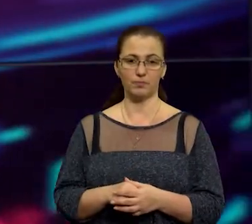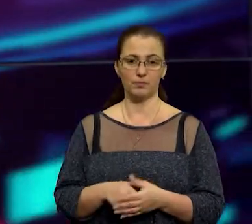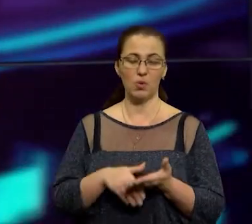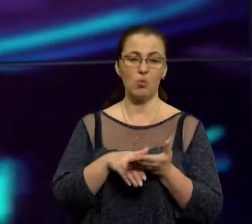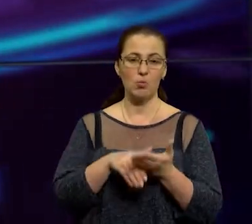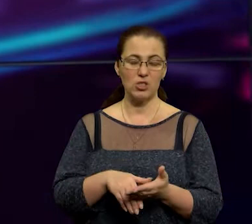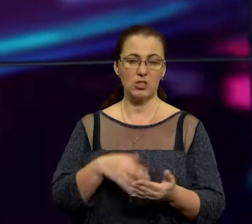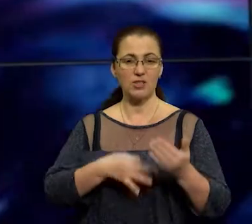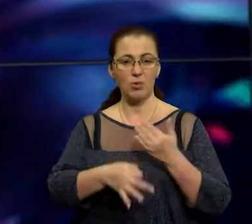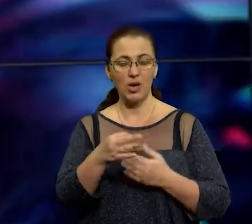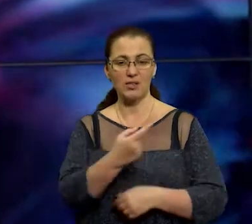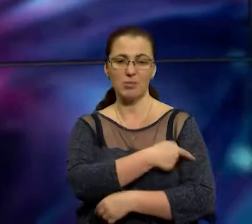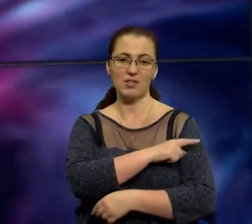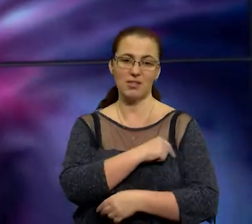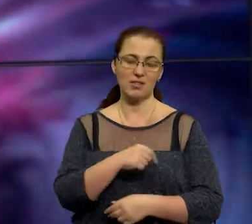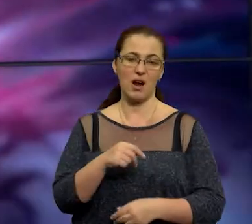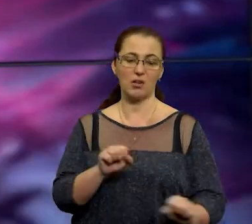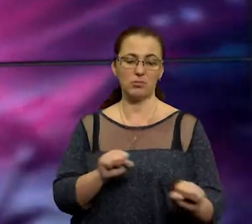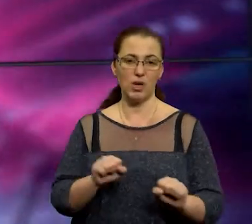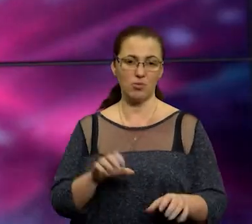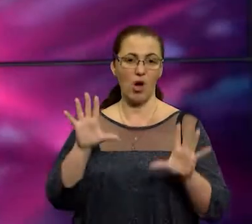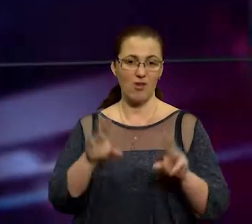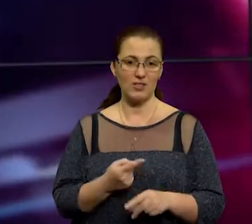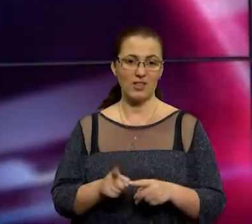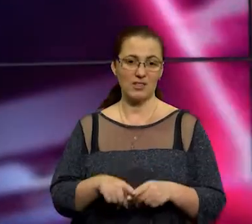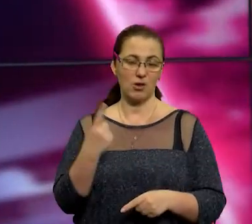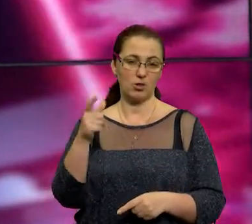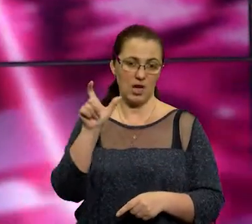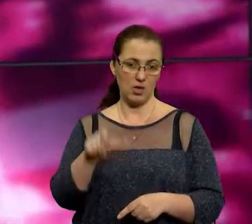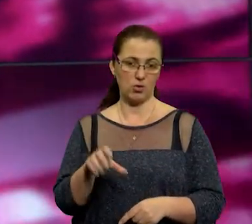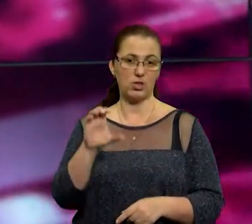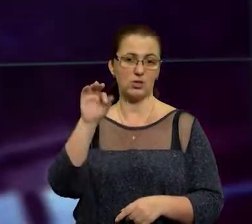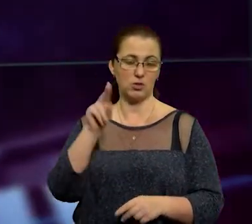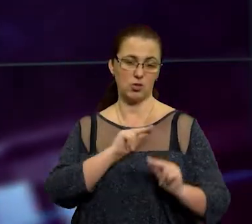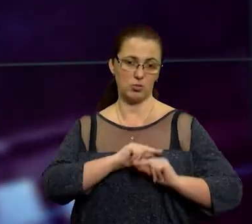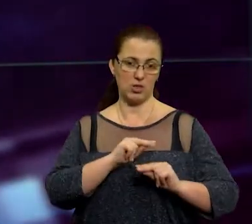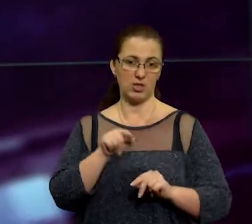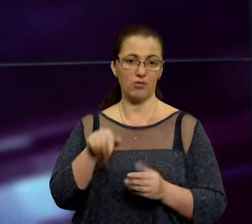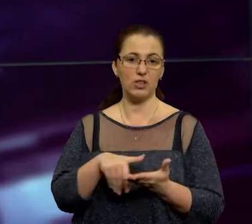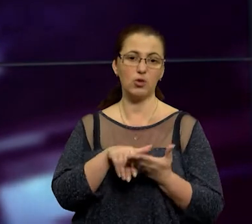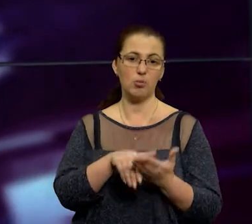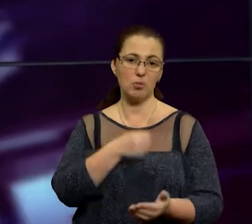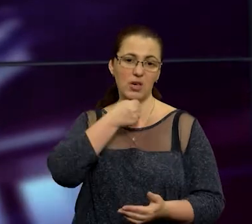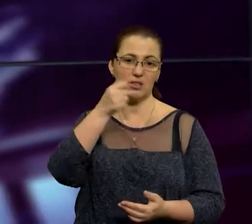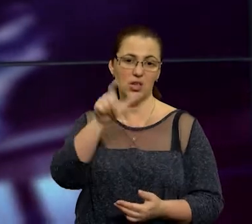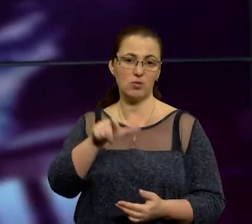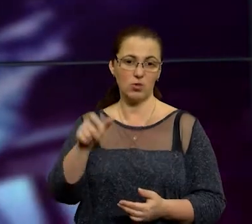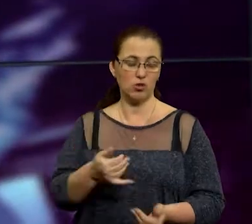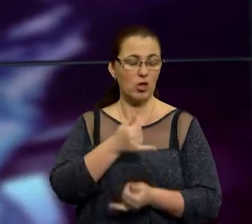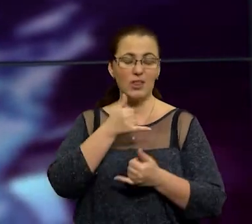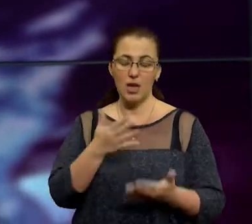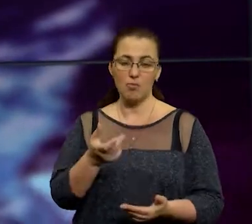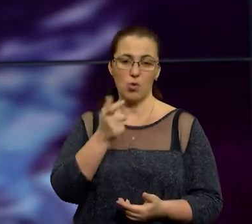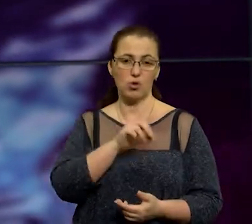Помічниця, порадниця, медсестра і навіть прибиральниця. І все це одна людина – соціальний працівник. Вони допомагають літнім людям, які вже не можуть про